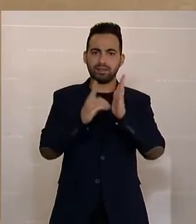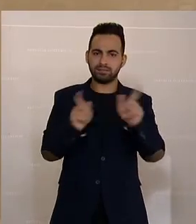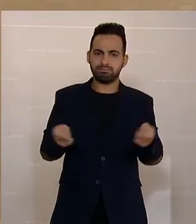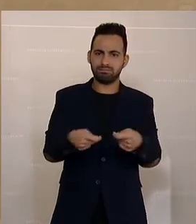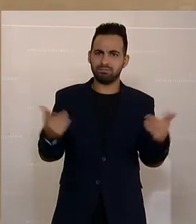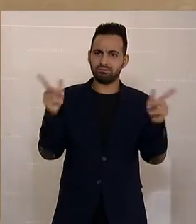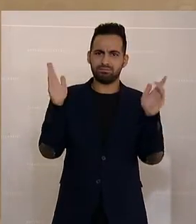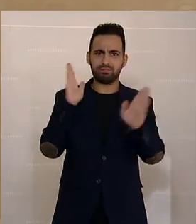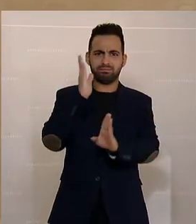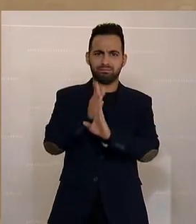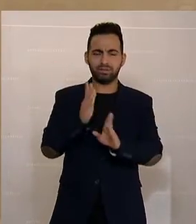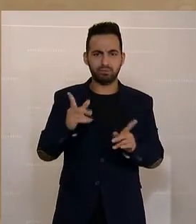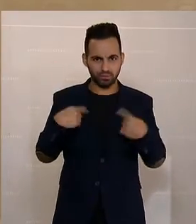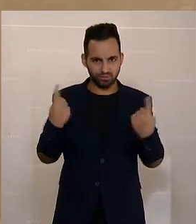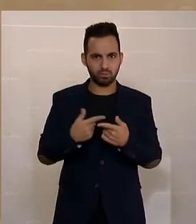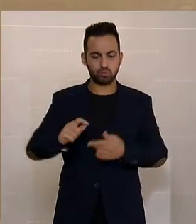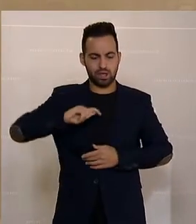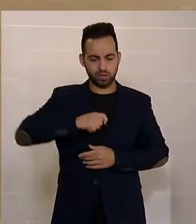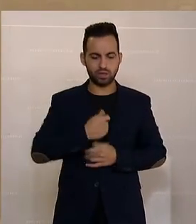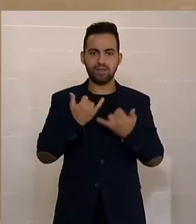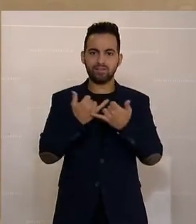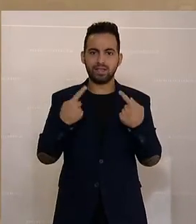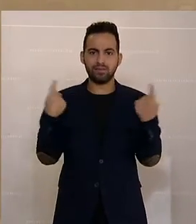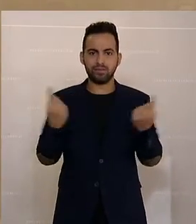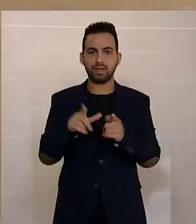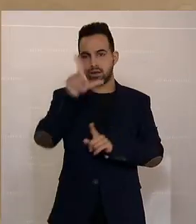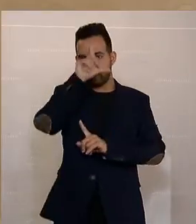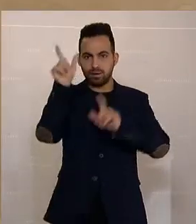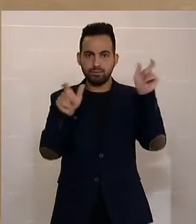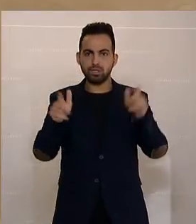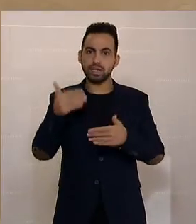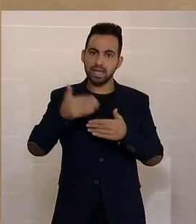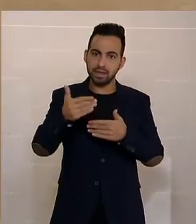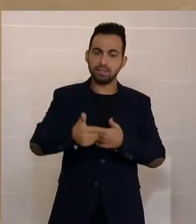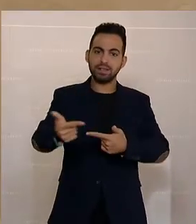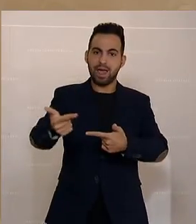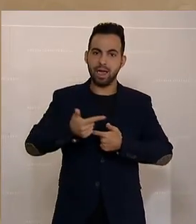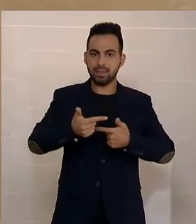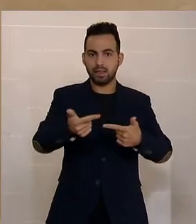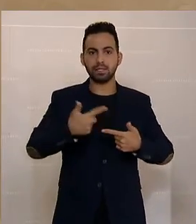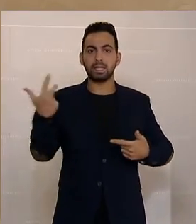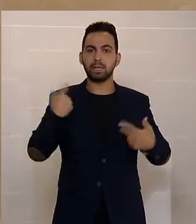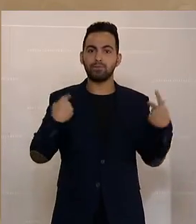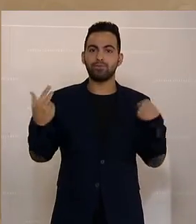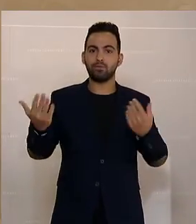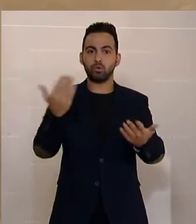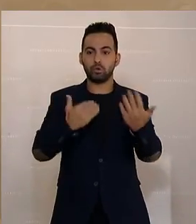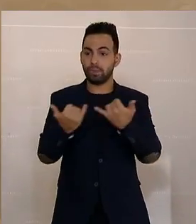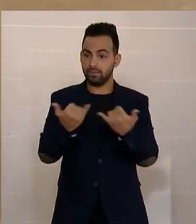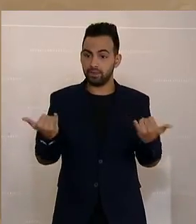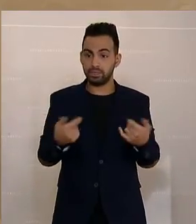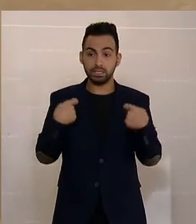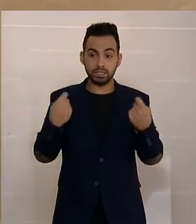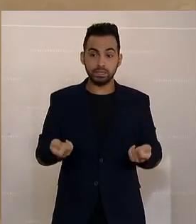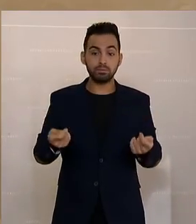uns auch darauf einstellen, wie laden wir die Menschen regelmäßig ein zu Impfungen. Das kann ja einen